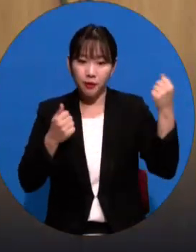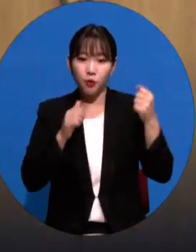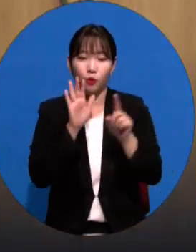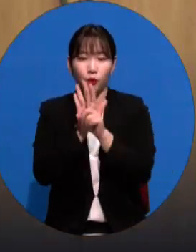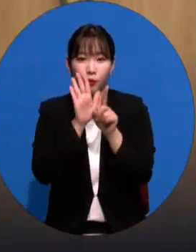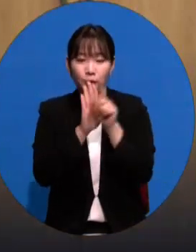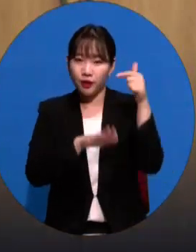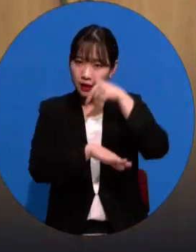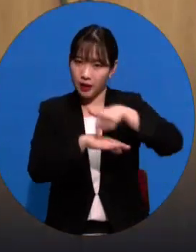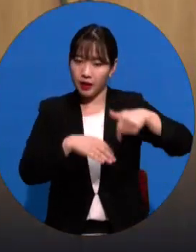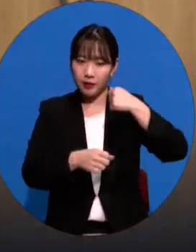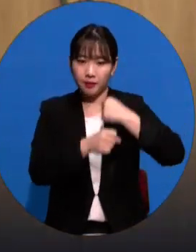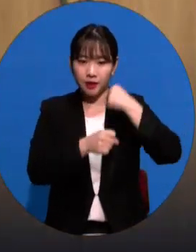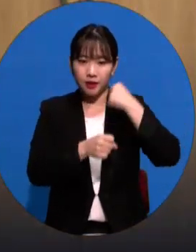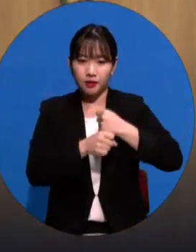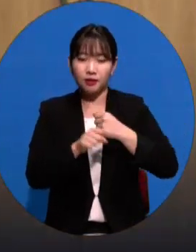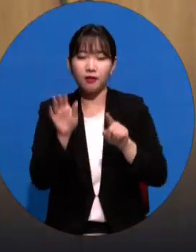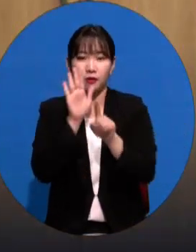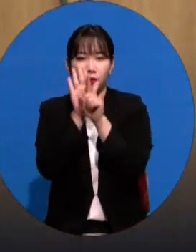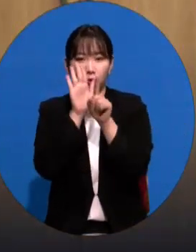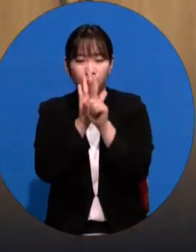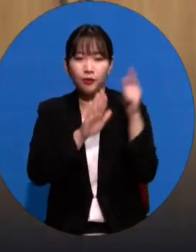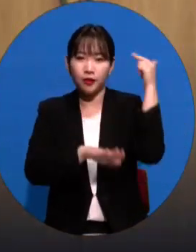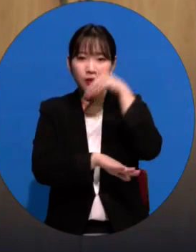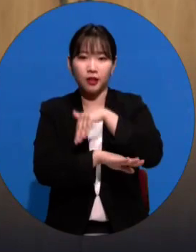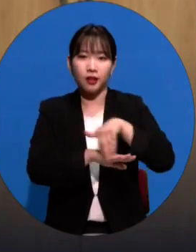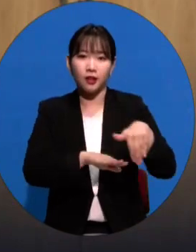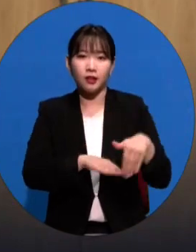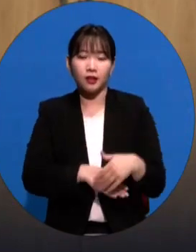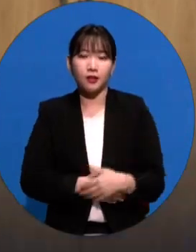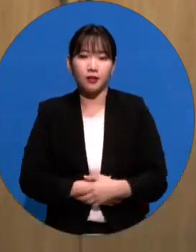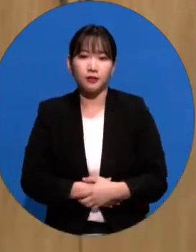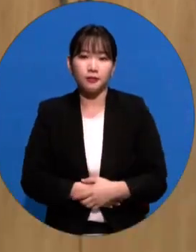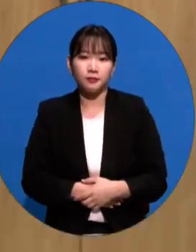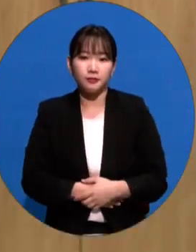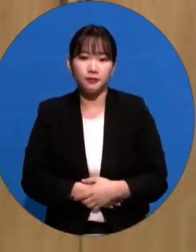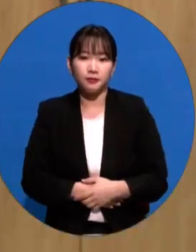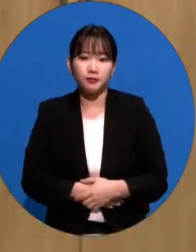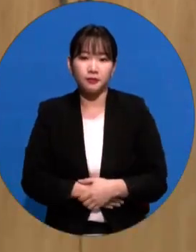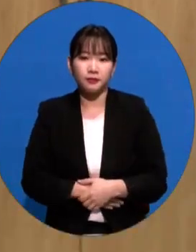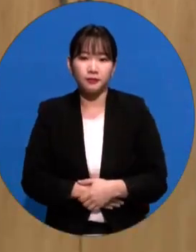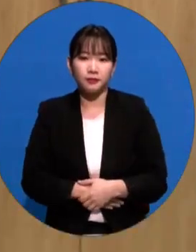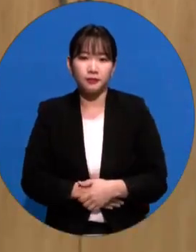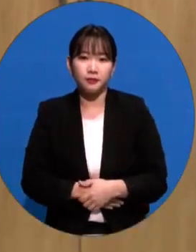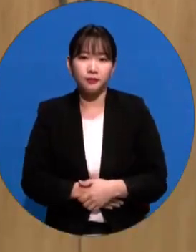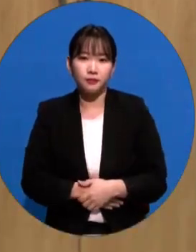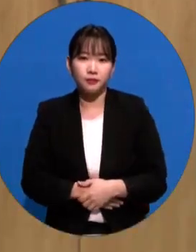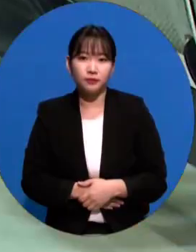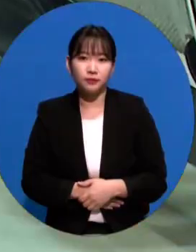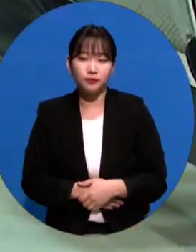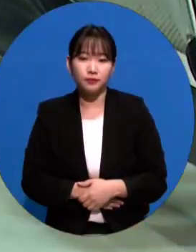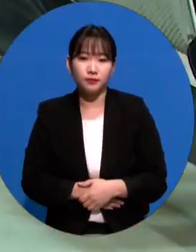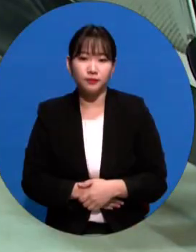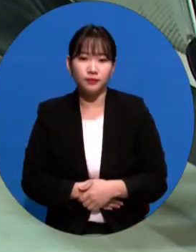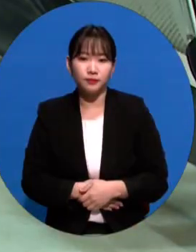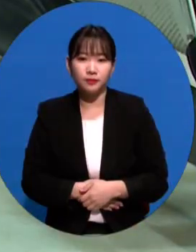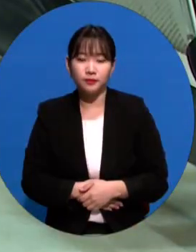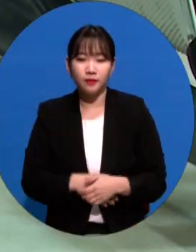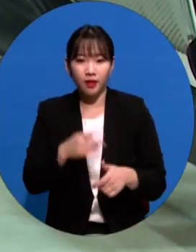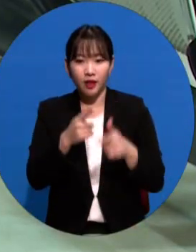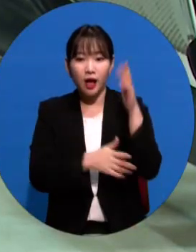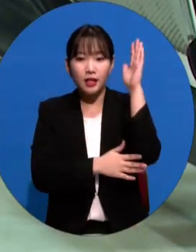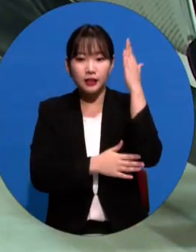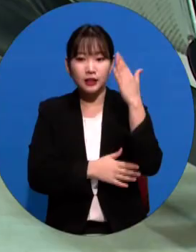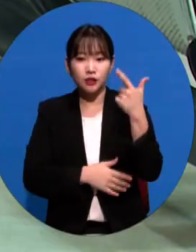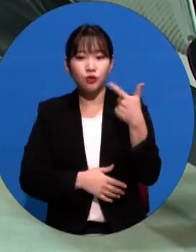별도로 공모할 계획을 제가 잡아가지고 제가 별도로 또 공모 계획 제가 또 공모할 계획이고요.